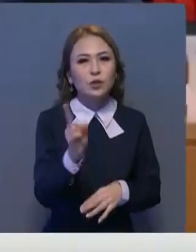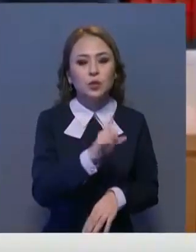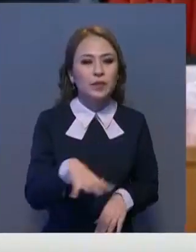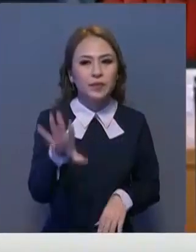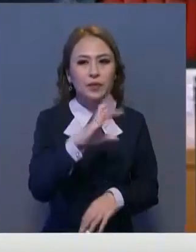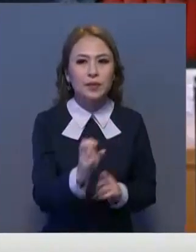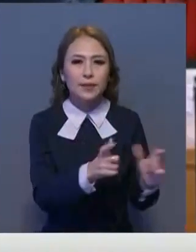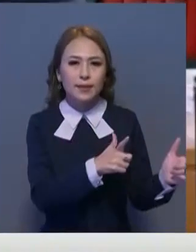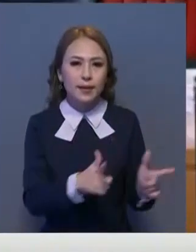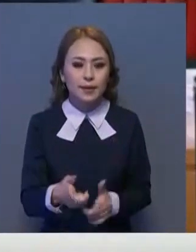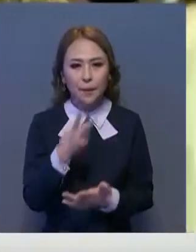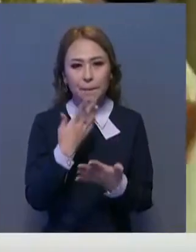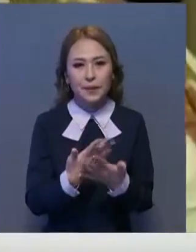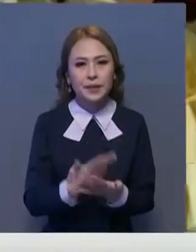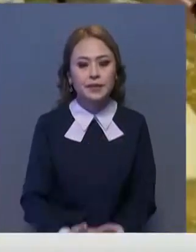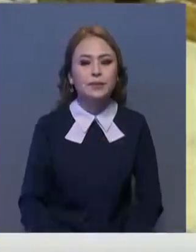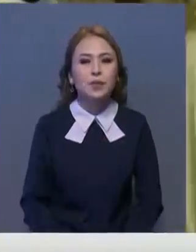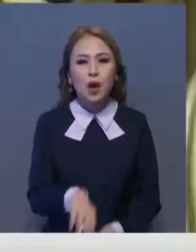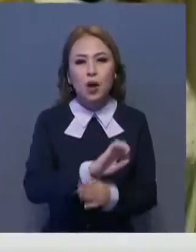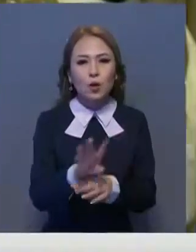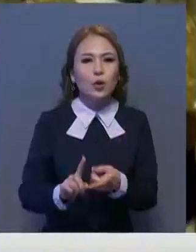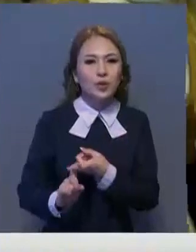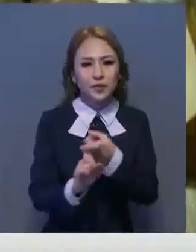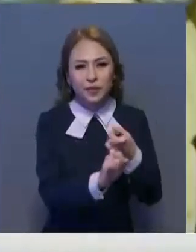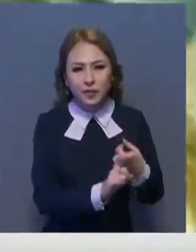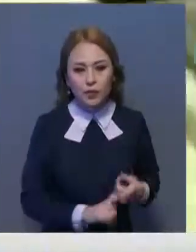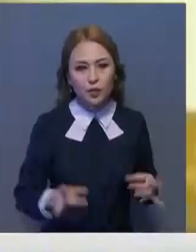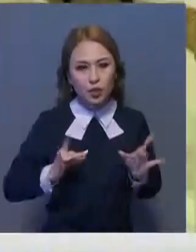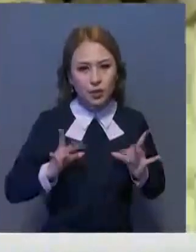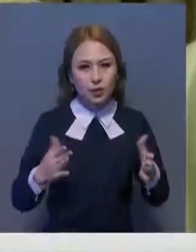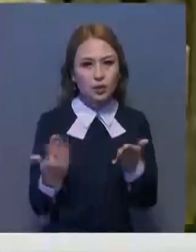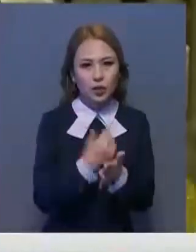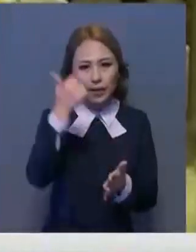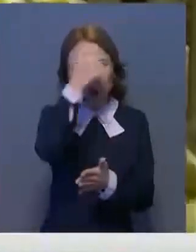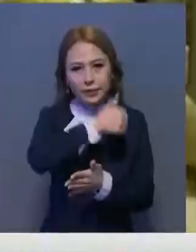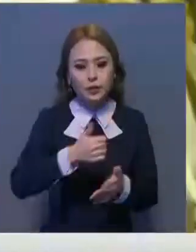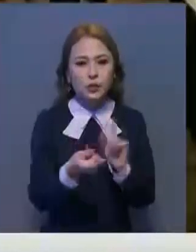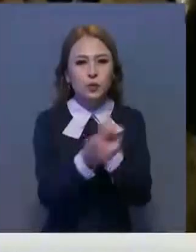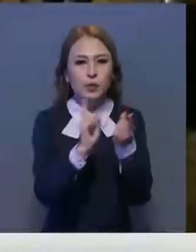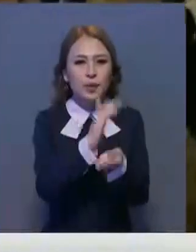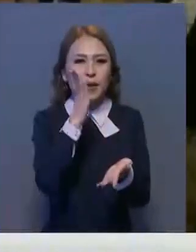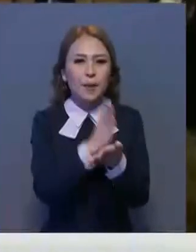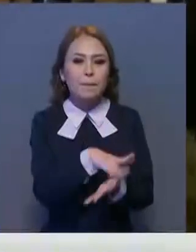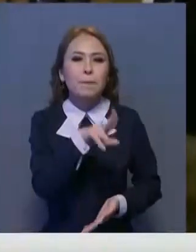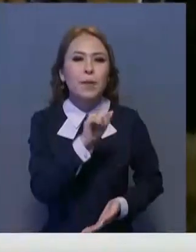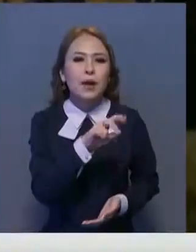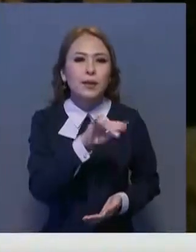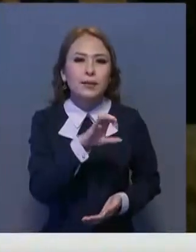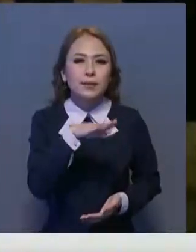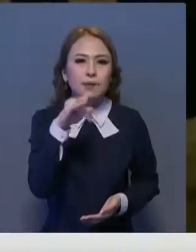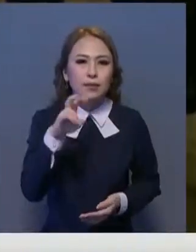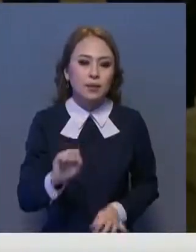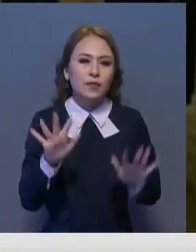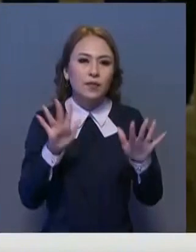бәріне дайын екеніңді білдіресің. Коронавирус жаңа жылды тойлауға едәуір түзету енгізді. Палестинаға тиесілді